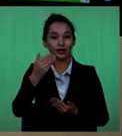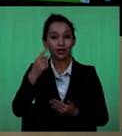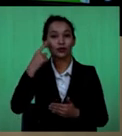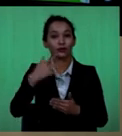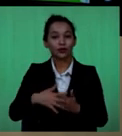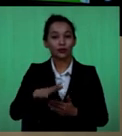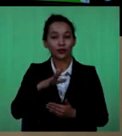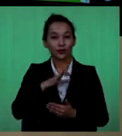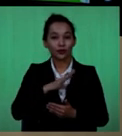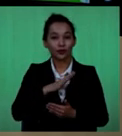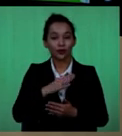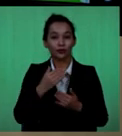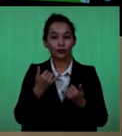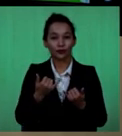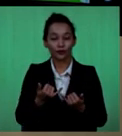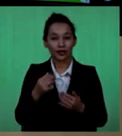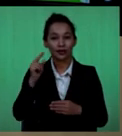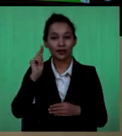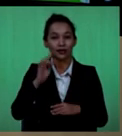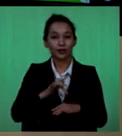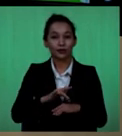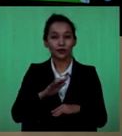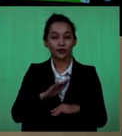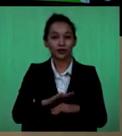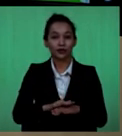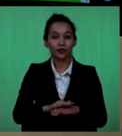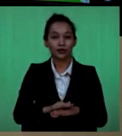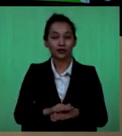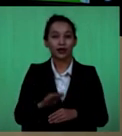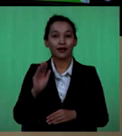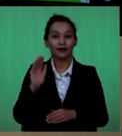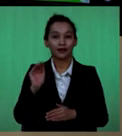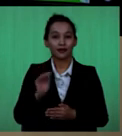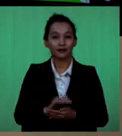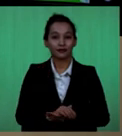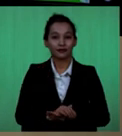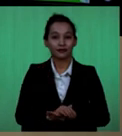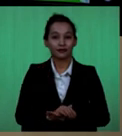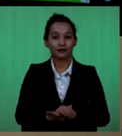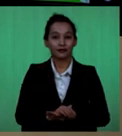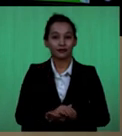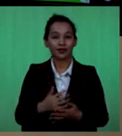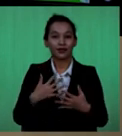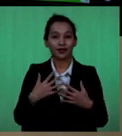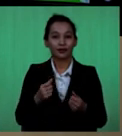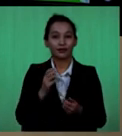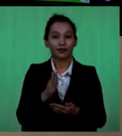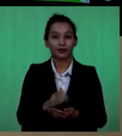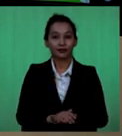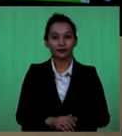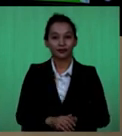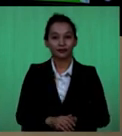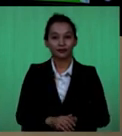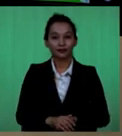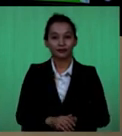bo'lgan bo'lsa, men bugungi darsimizni yakunlayman va sizlar bilan xayrlashib qolaman. Xayr, sog' omon bo'ling.